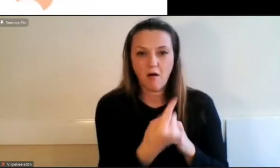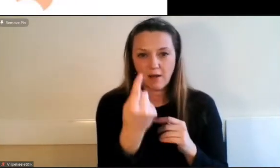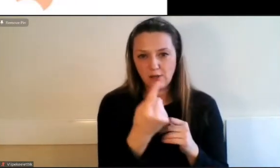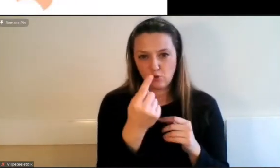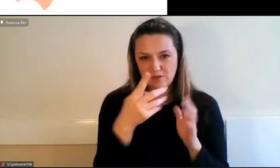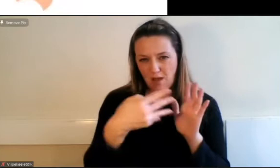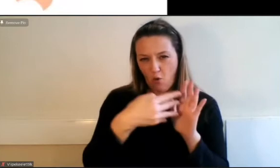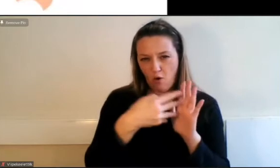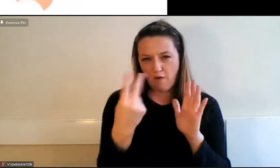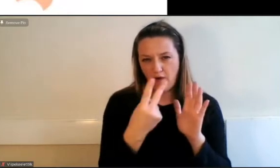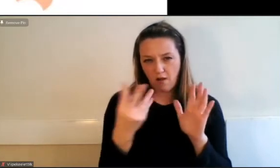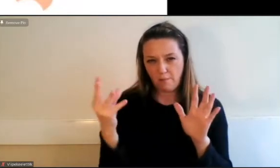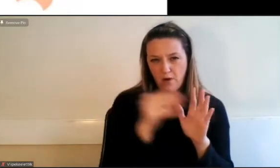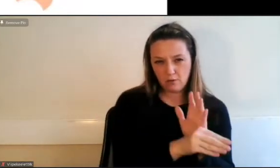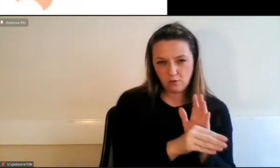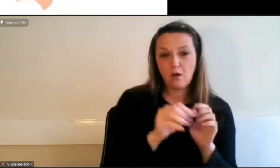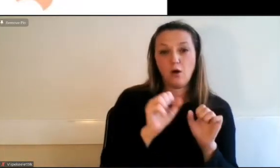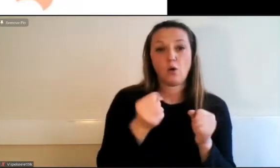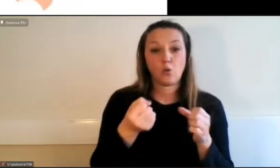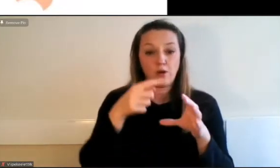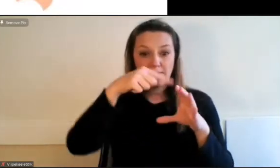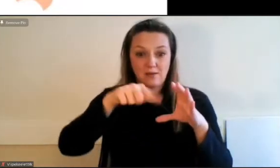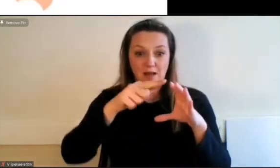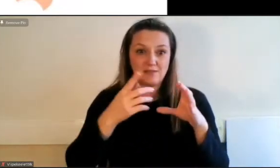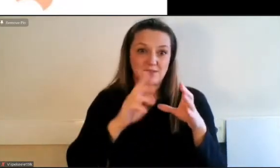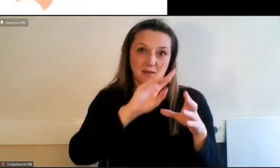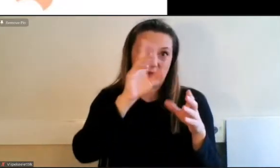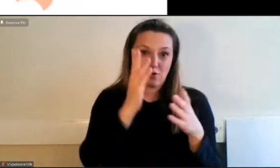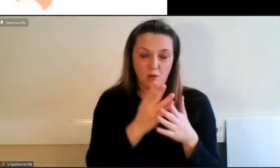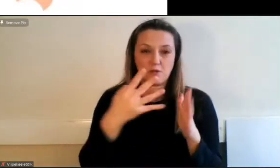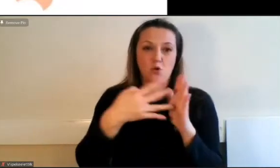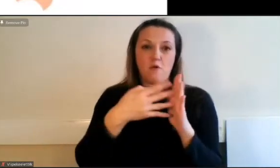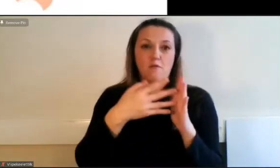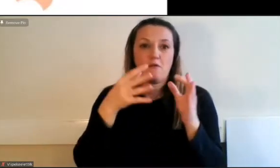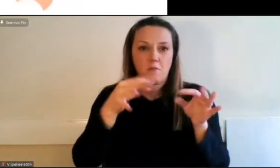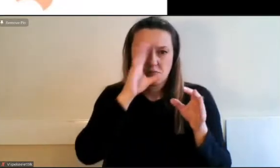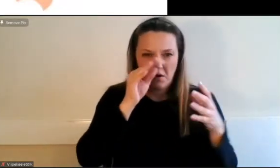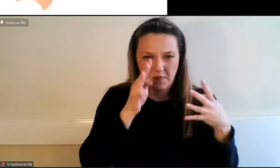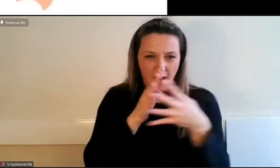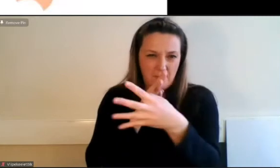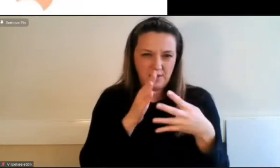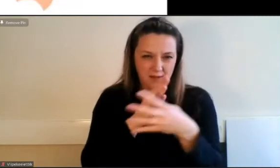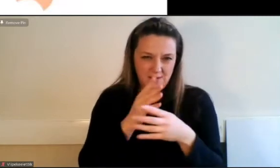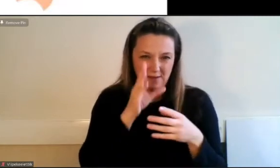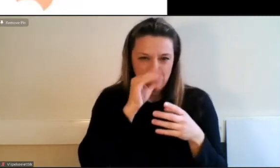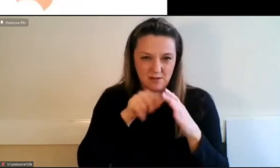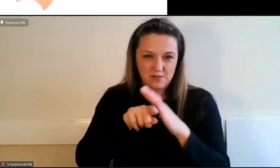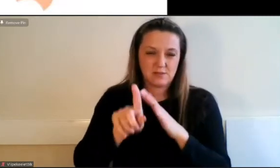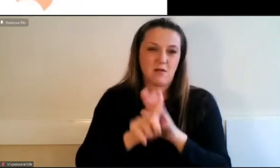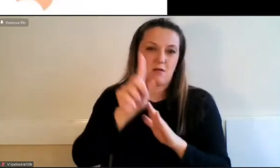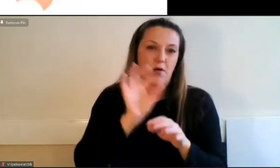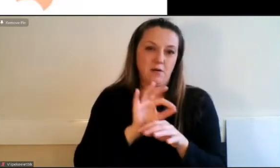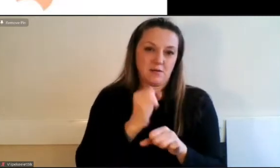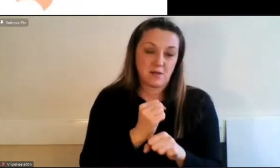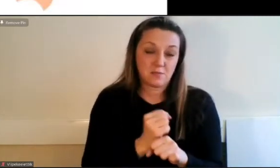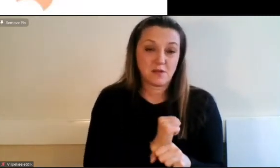pinna ogavalk seob ennast kinni inimese raku pinnal oleva valguga, see nimi on AK2 retseptor. Need